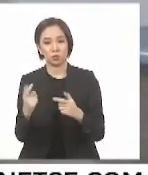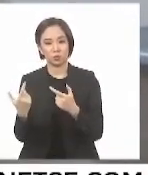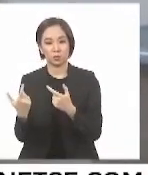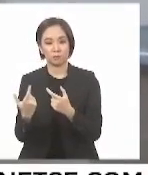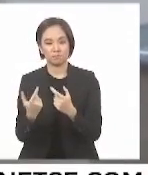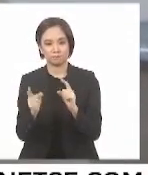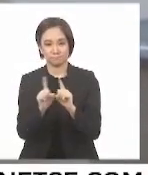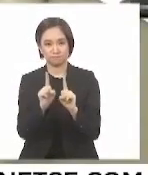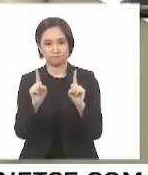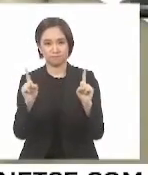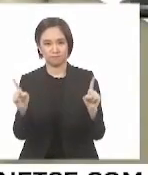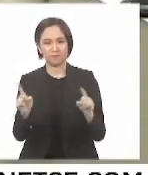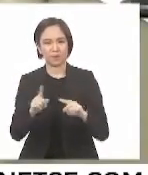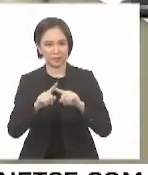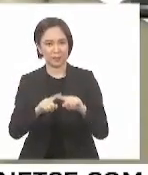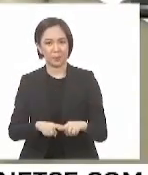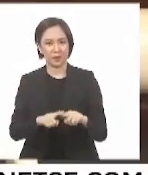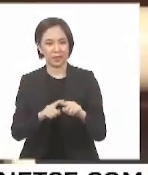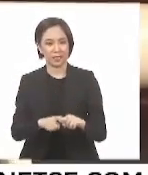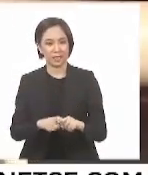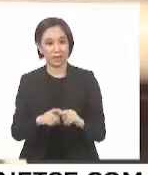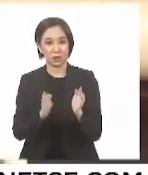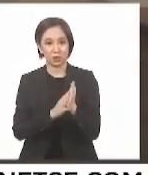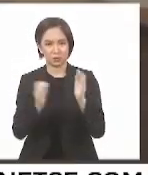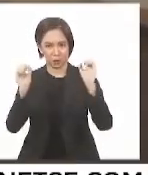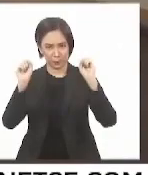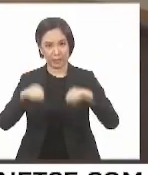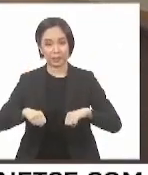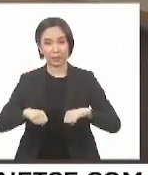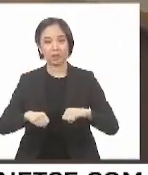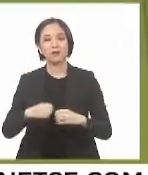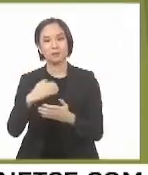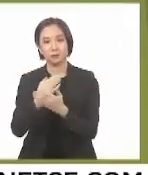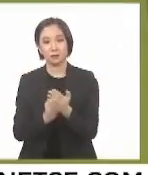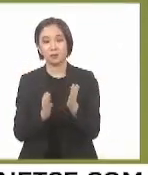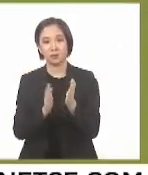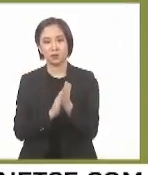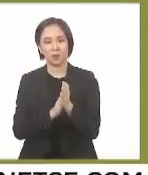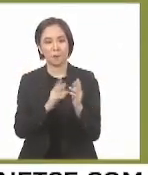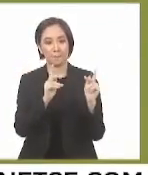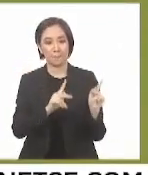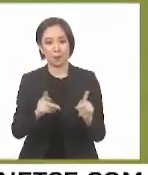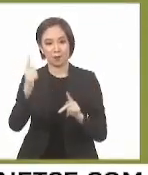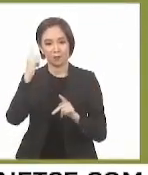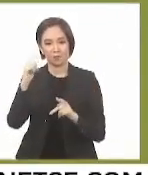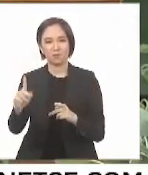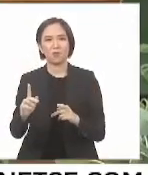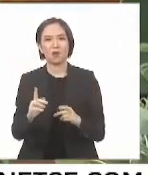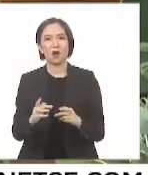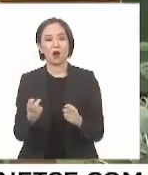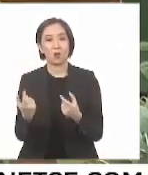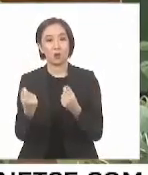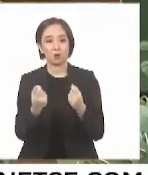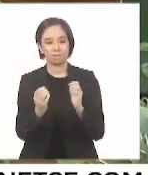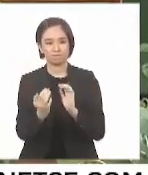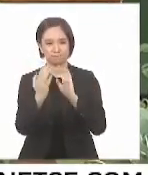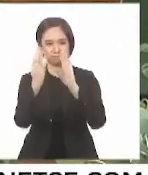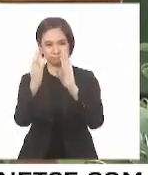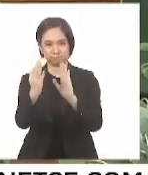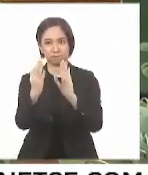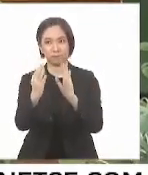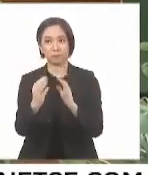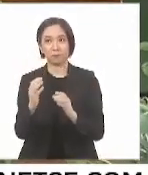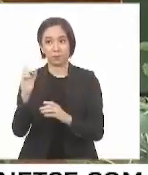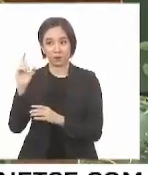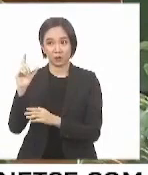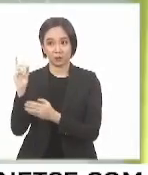mga paaralan. Ang ilang eskwelahan naghahanda na para sa full implementation ng face-to-face. Sa Lucreso Senior High School